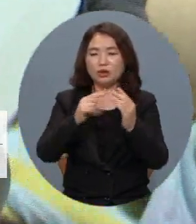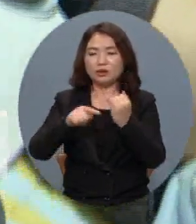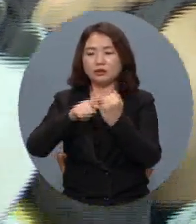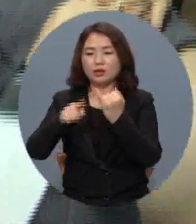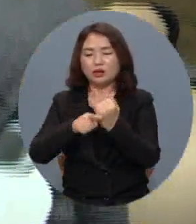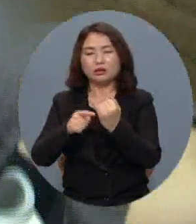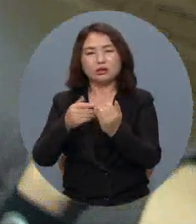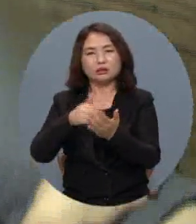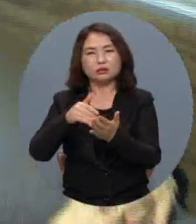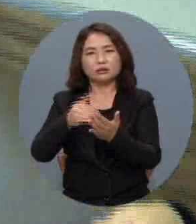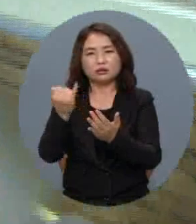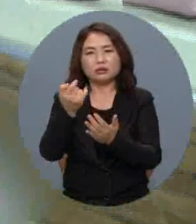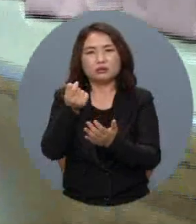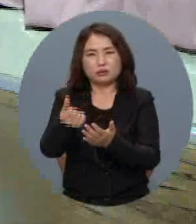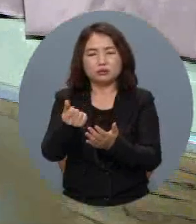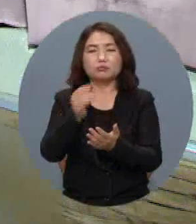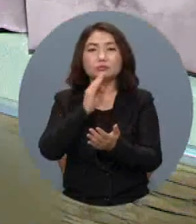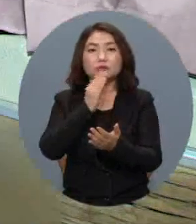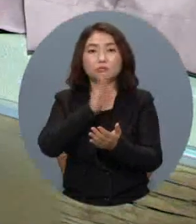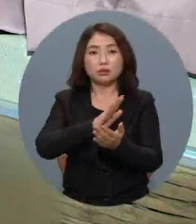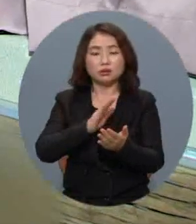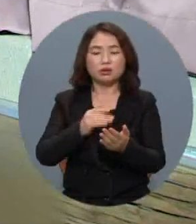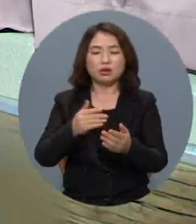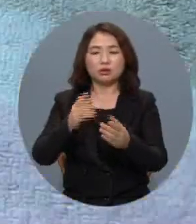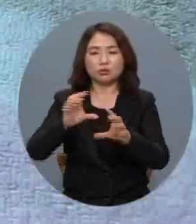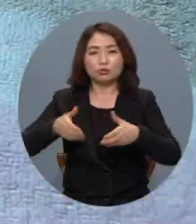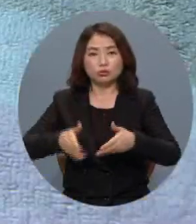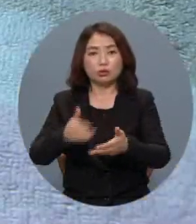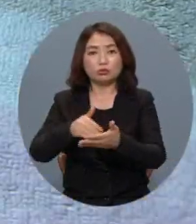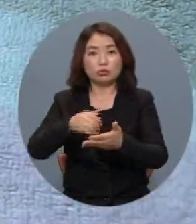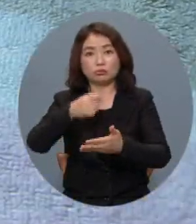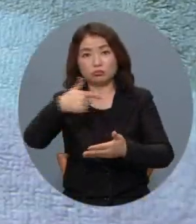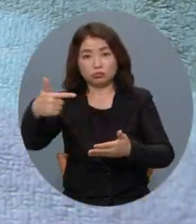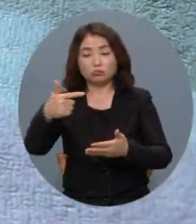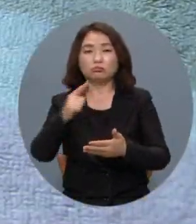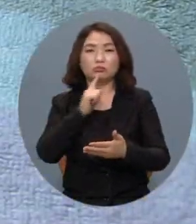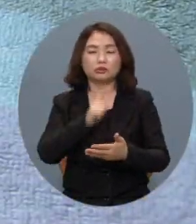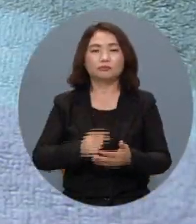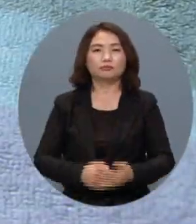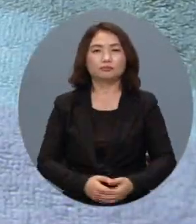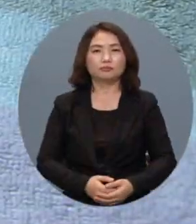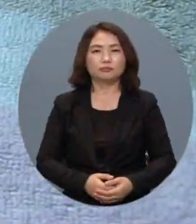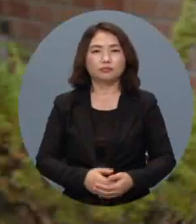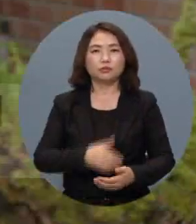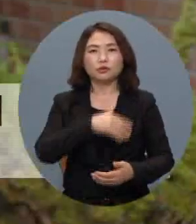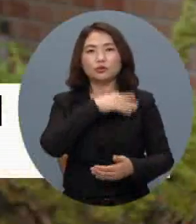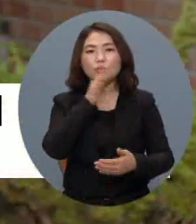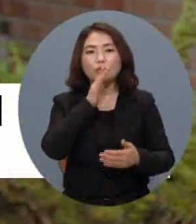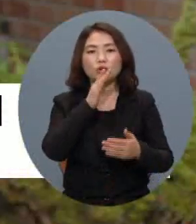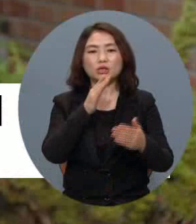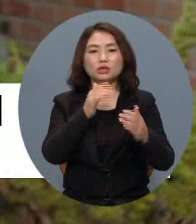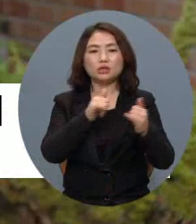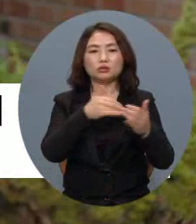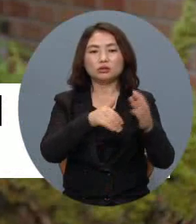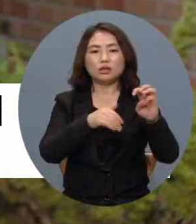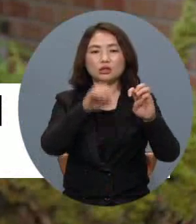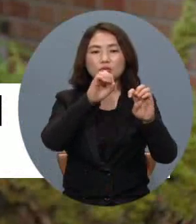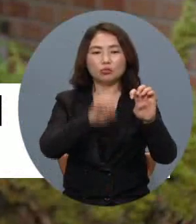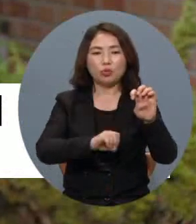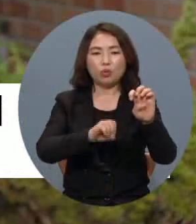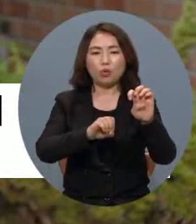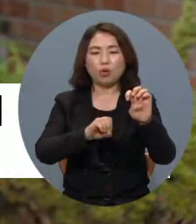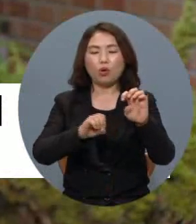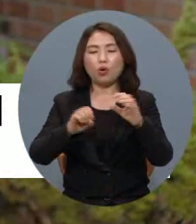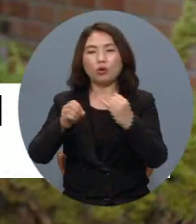여성이 적응 건 사실이지만 상대적으로 출산은 많다는 얘기입니다 모인 인구 40% 니까 우리가